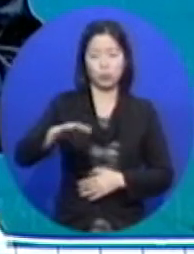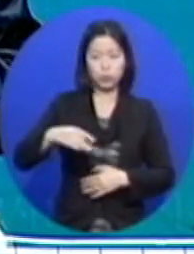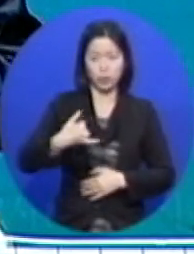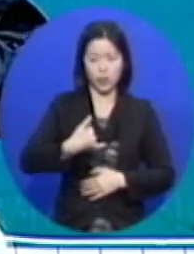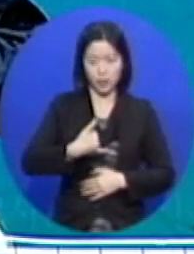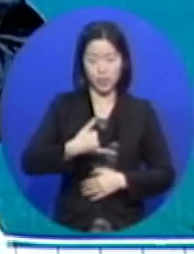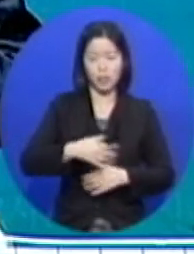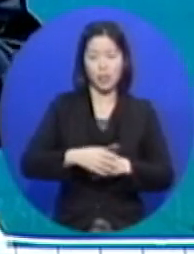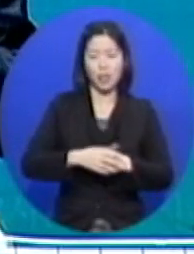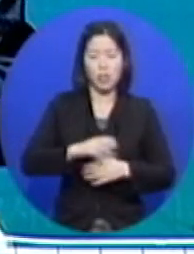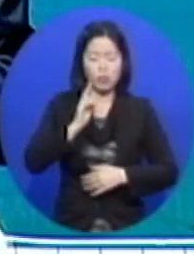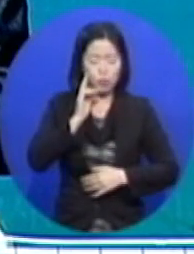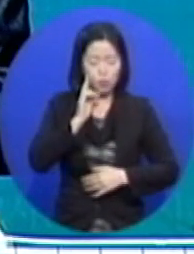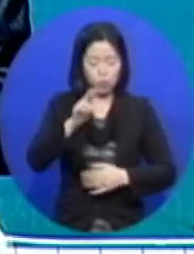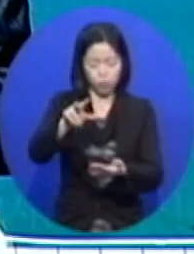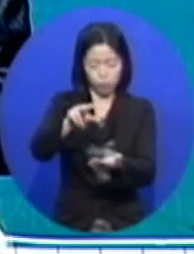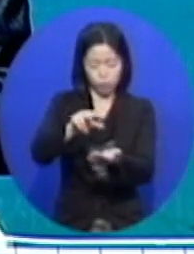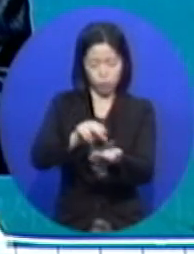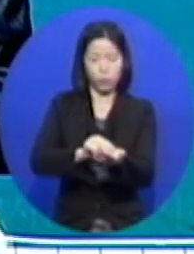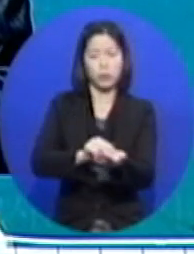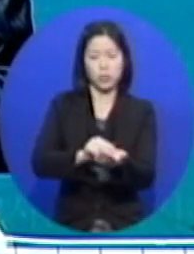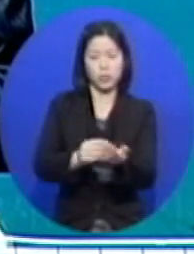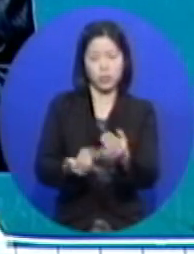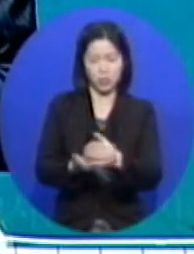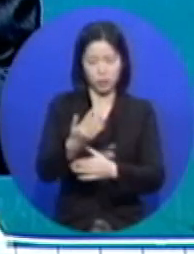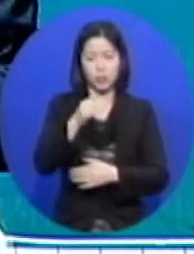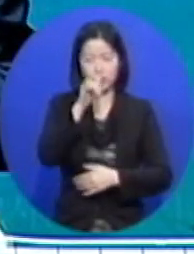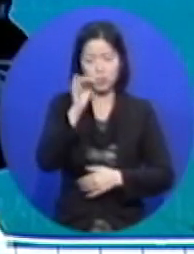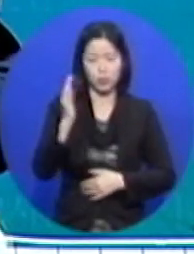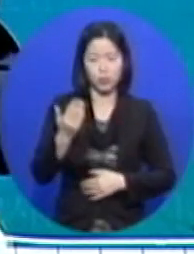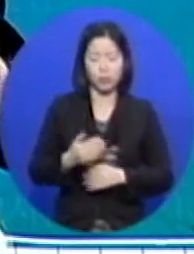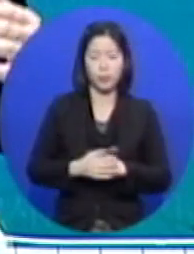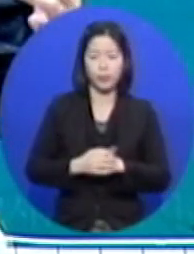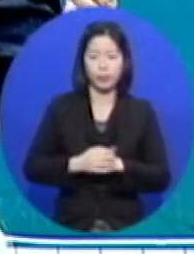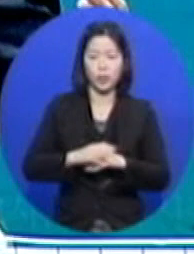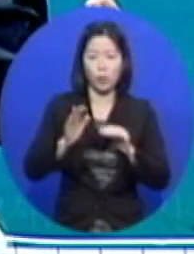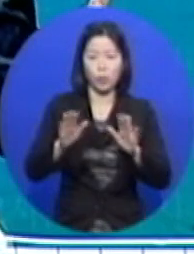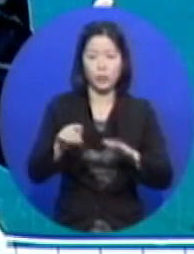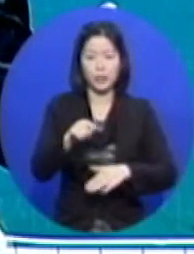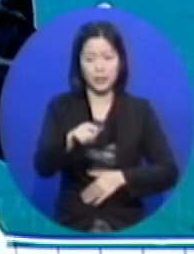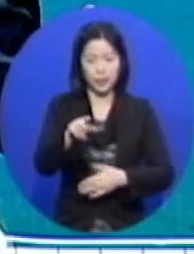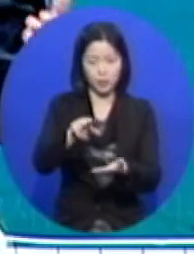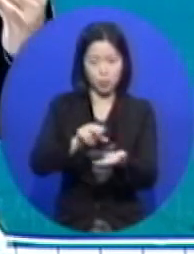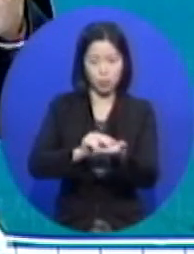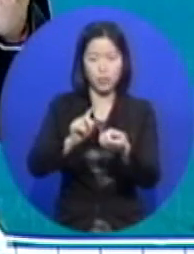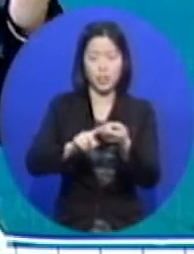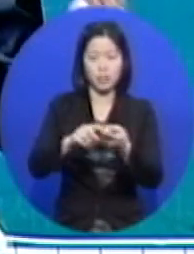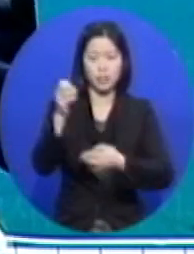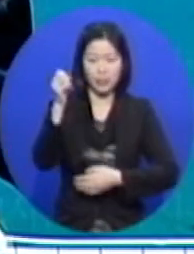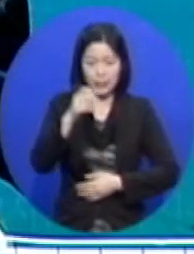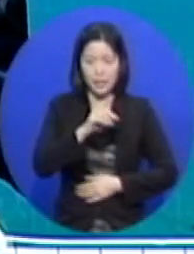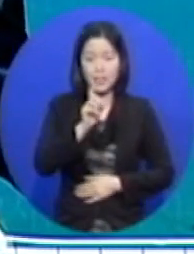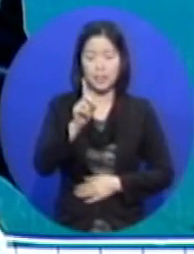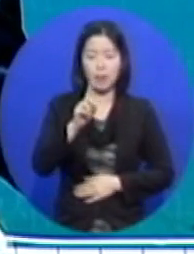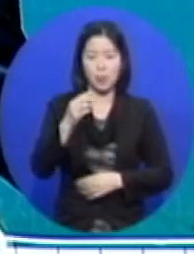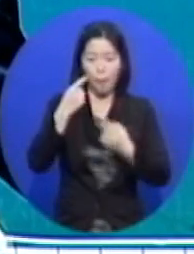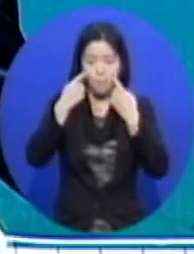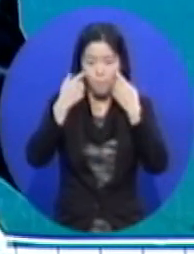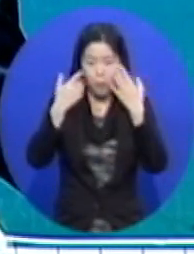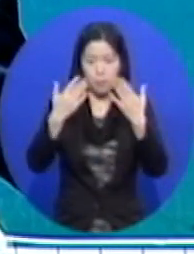심각한 문제를 불러 일으킵니다 오늘 그 문제에 대해서 다시 한 번 분명하게 우리가